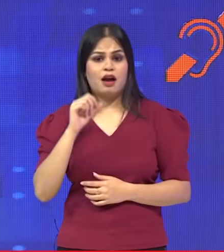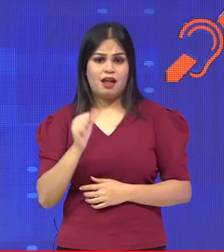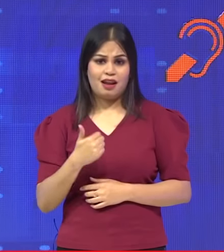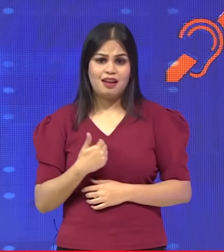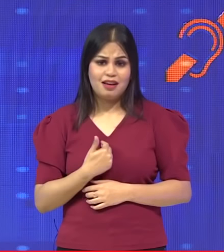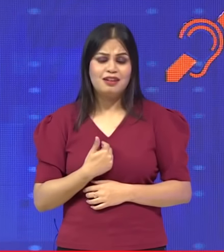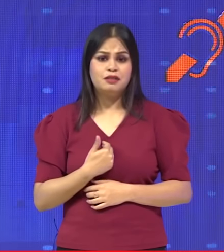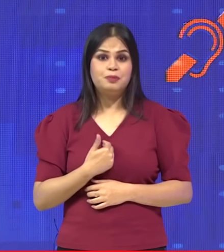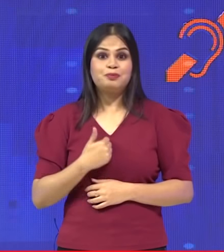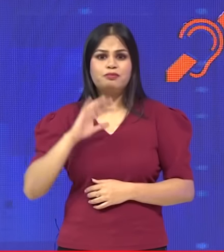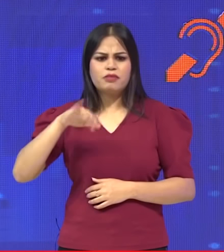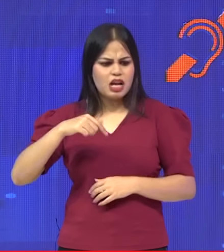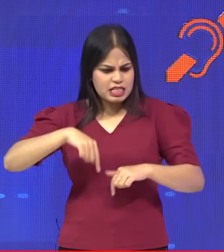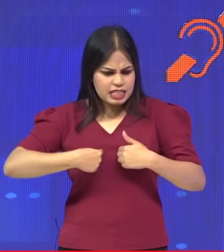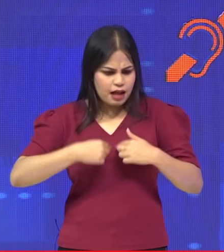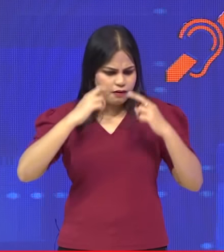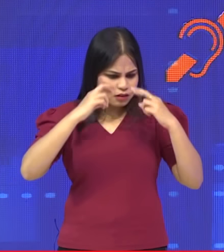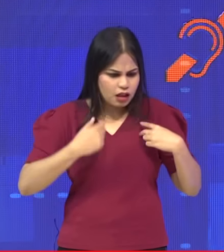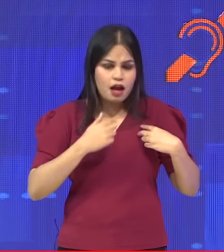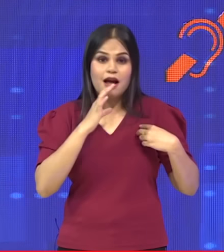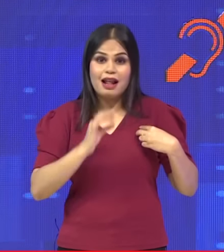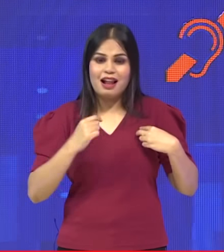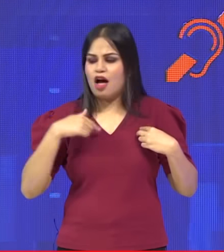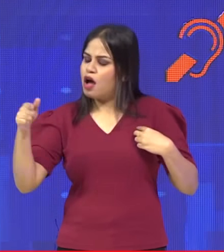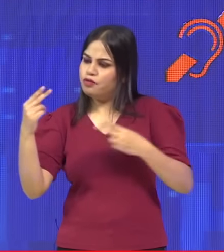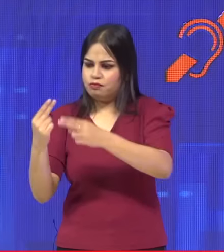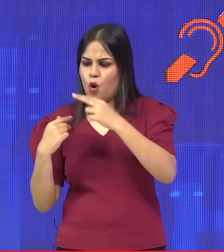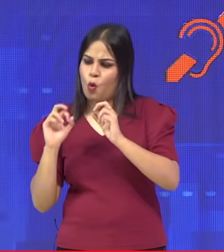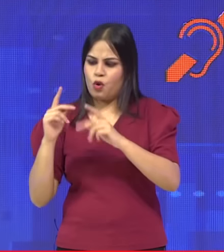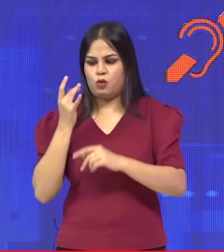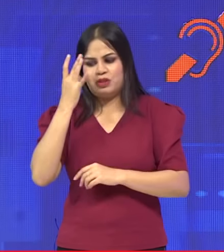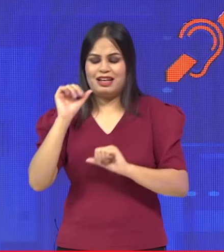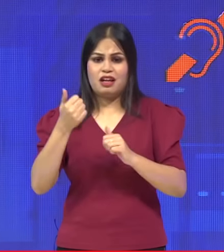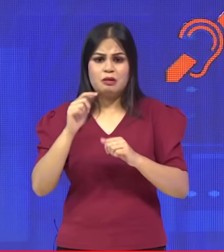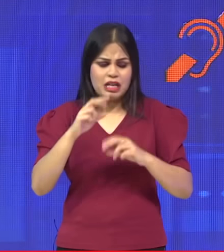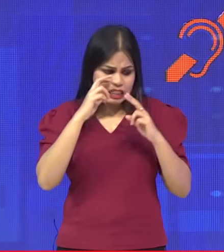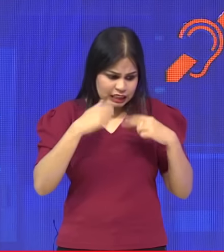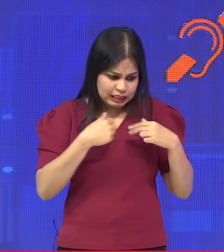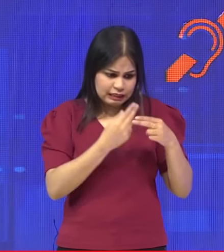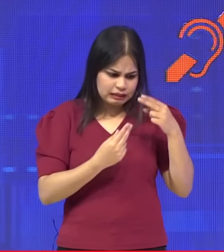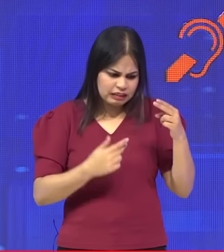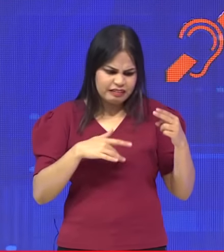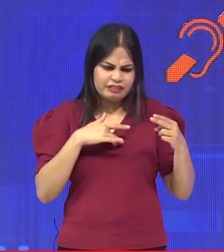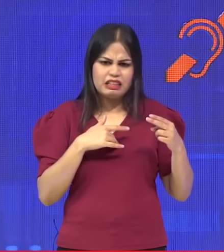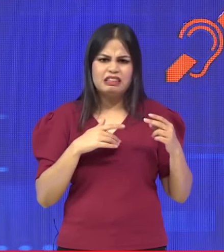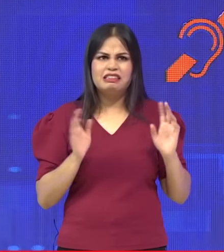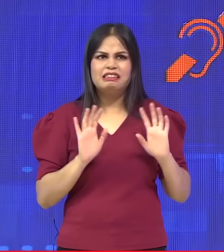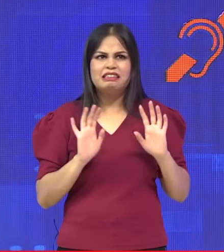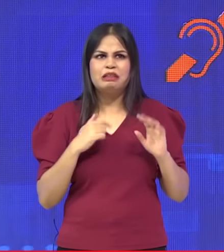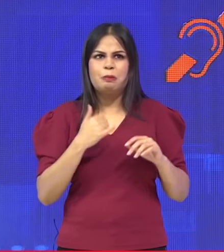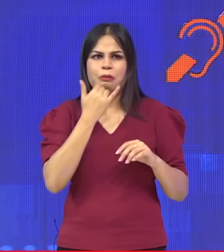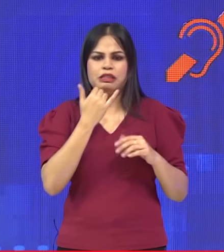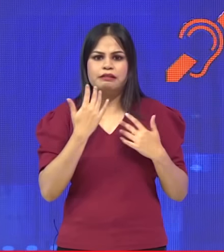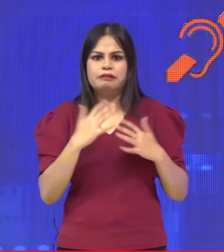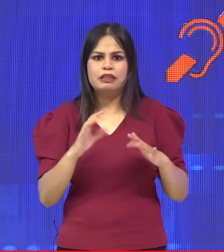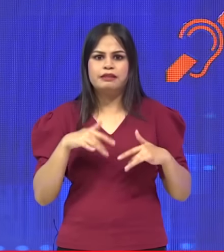आदमी और फिर जो खुद देखा हूं मैं अपने आपको तुम्हारा अंदर इसकी क्या जरूर थी आई शुड हैव रिएक्ट लाइक दिस और